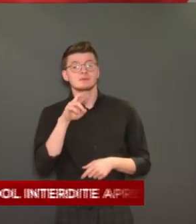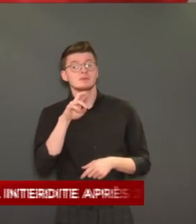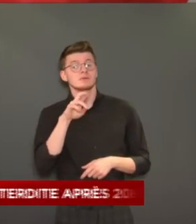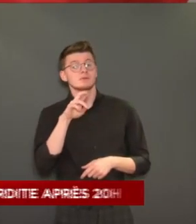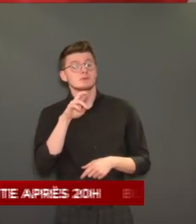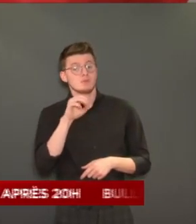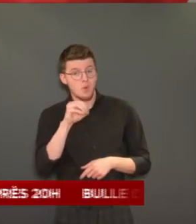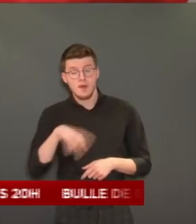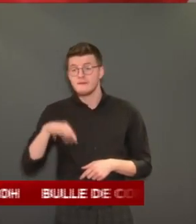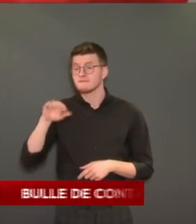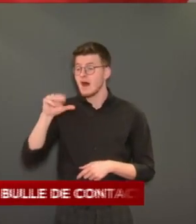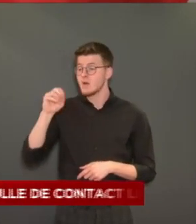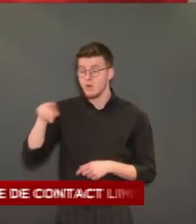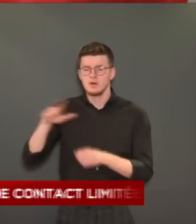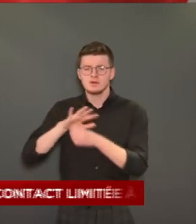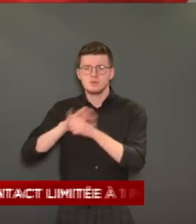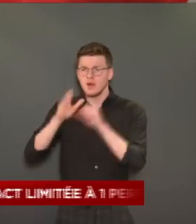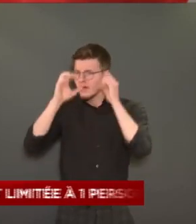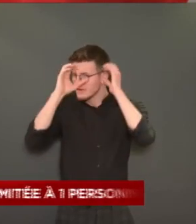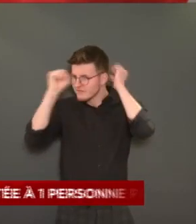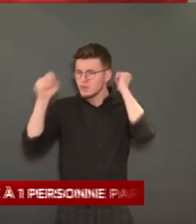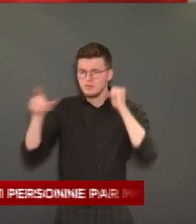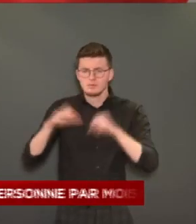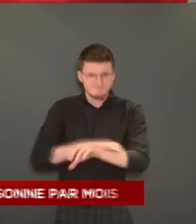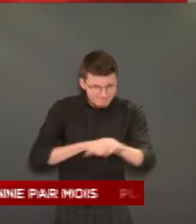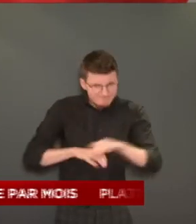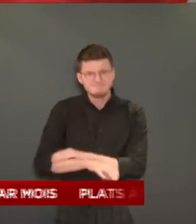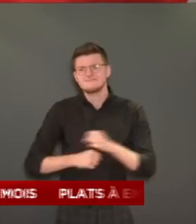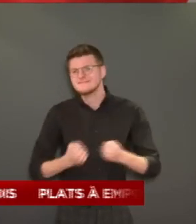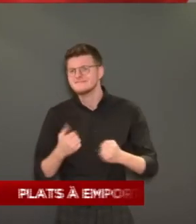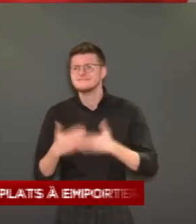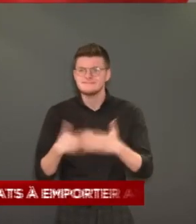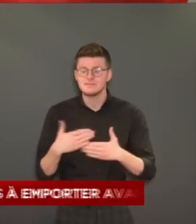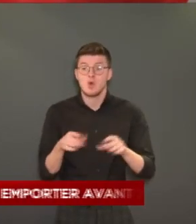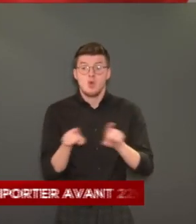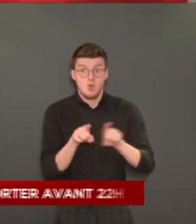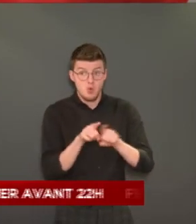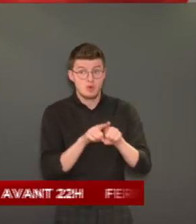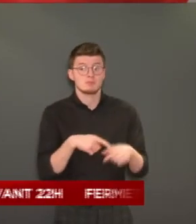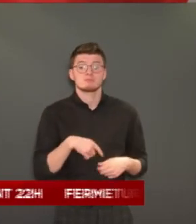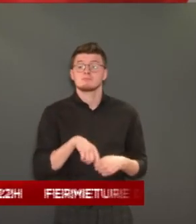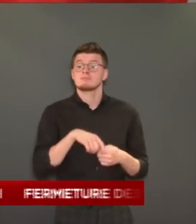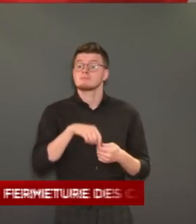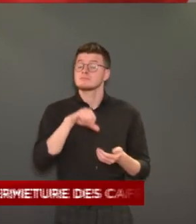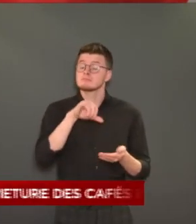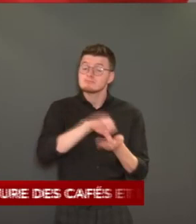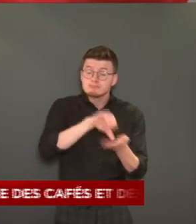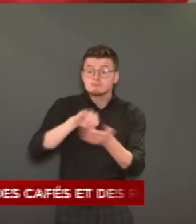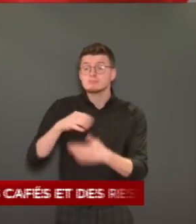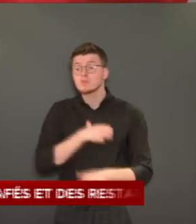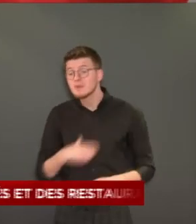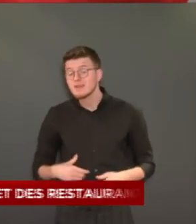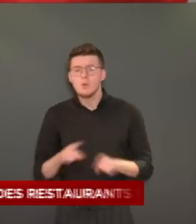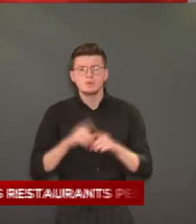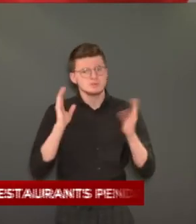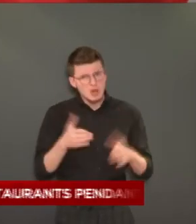agir pour essayer d'avancer sur ce plan-là. Les pouvoirs locaux, les CPAS aussi, vont